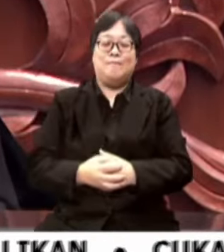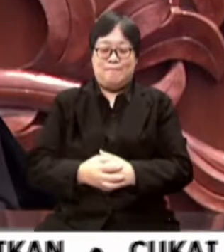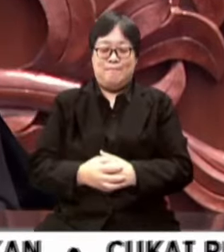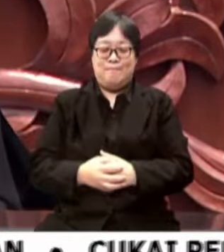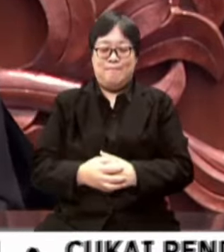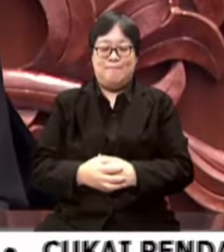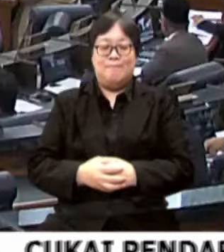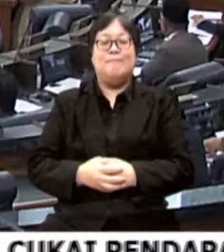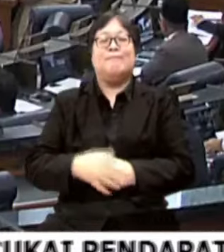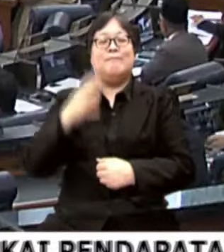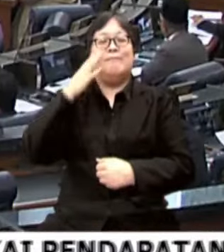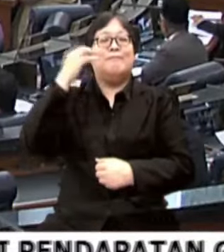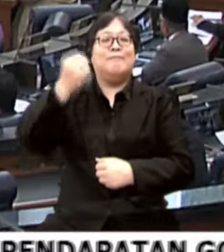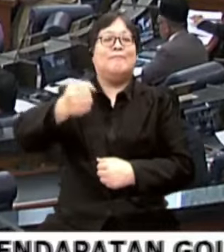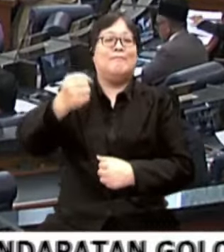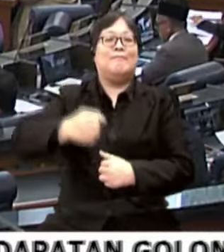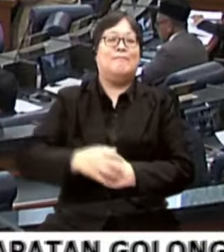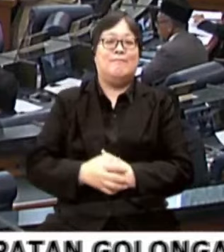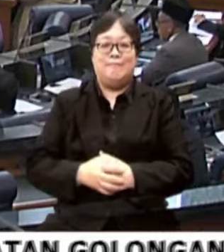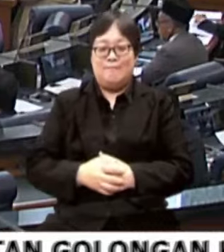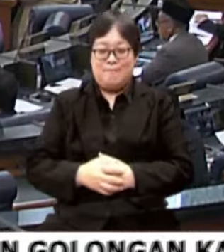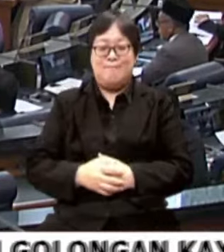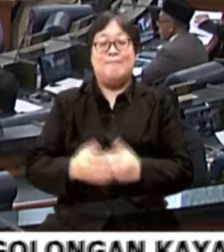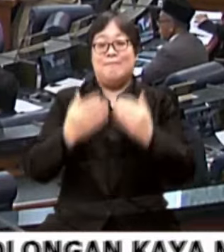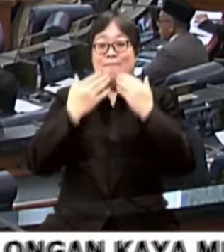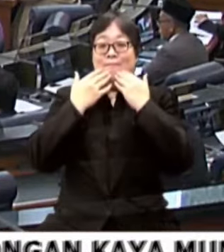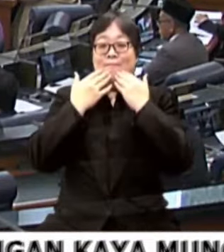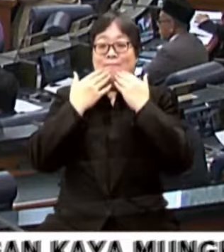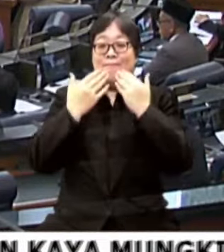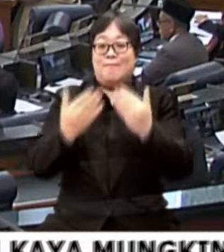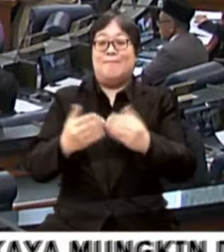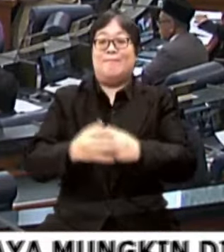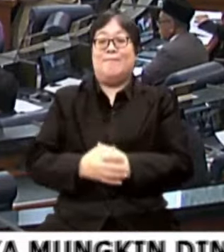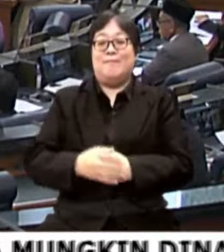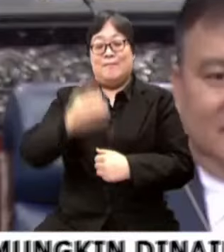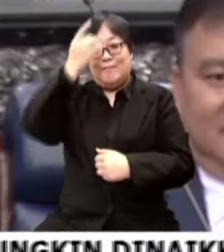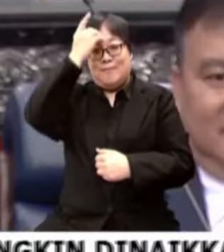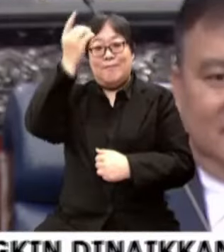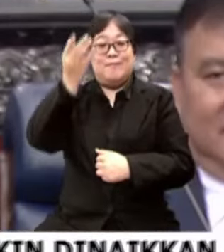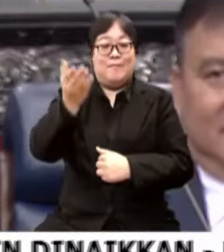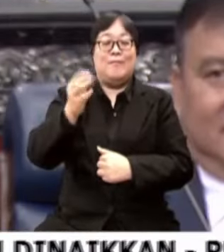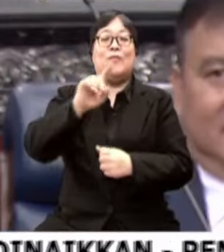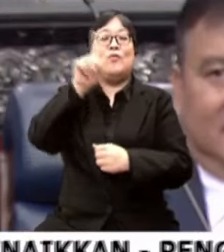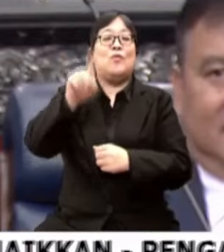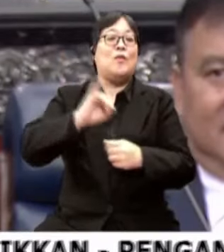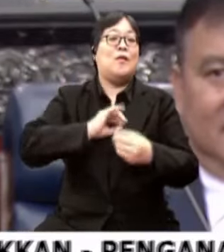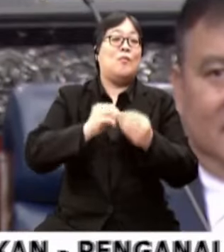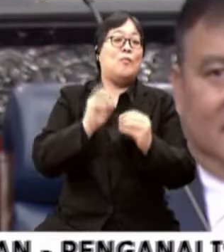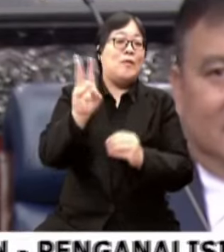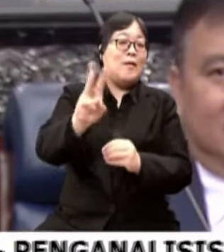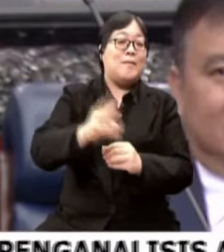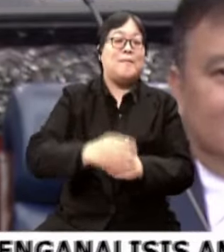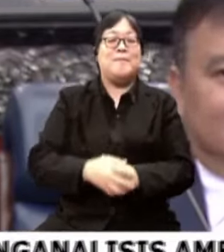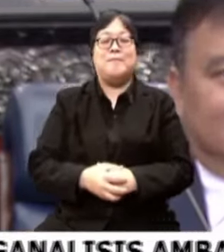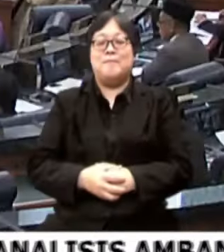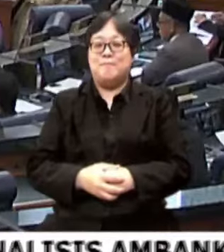bismillahirrahmanirrahim assalamualaikum warahmatullahi wabarakatuh Makasih Datu Etude soal nomor 6